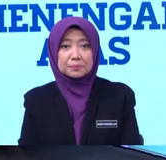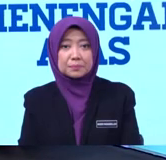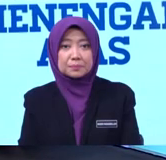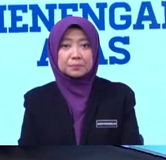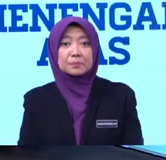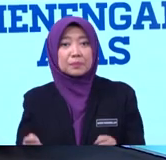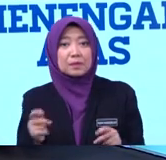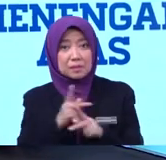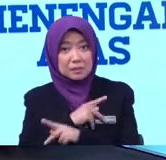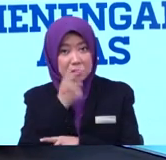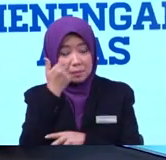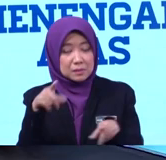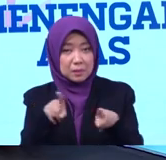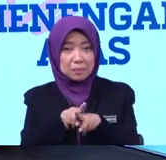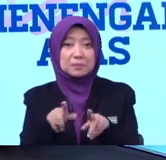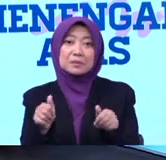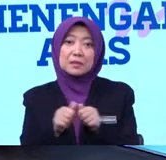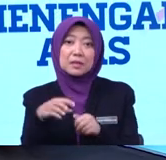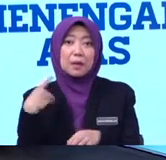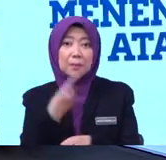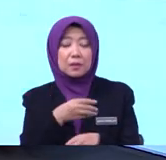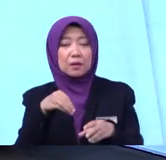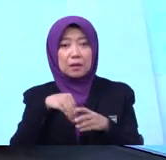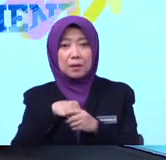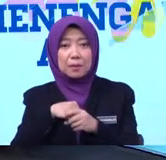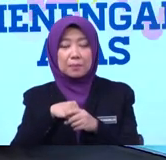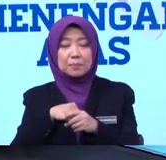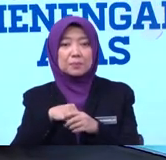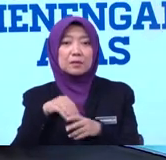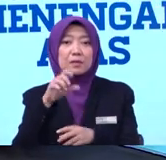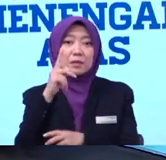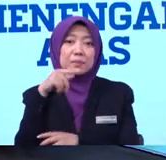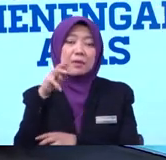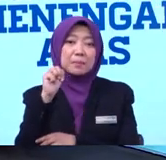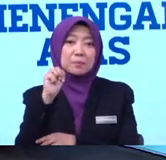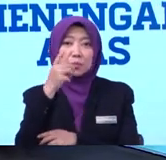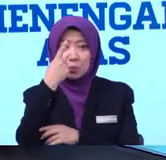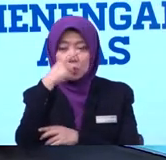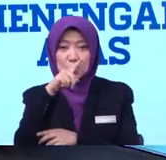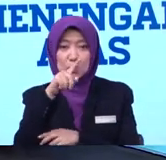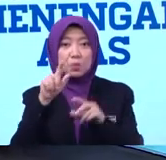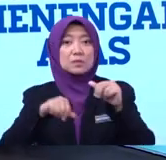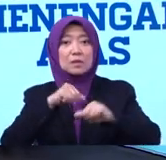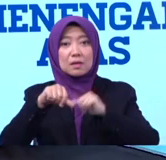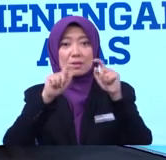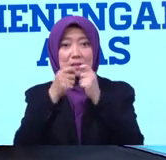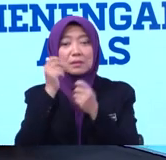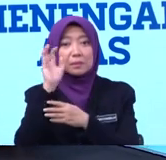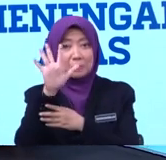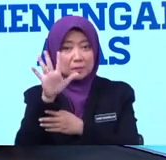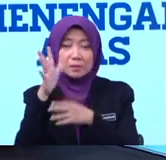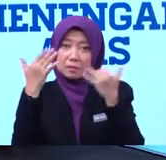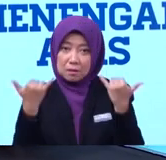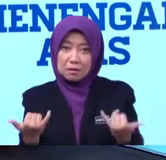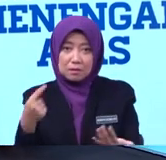Terima kasih karena masih bersama kami dalam slop Menengah Atas di TV cpm tentunya dalam mata pelajaran sains tingkatan 5 dan sekarang ini